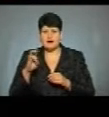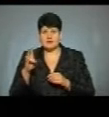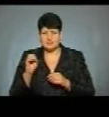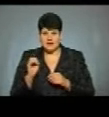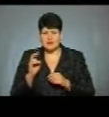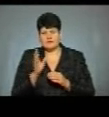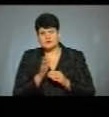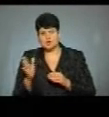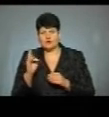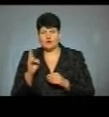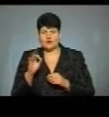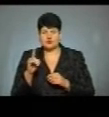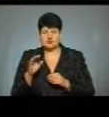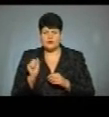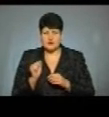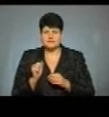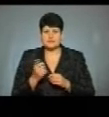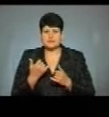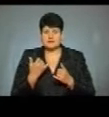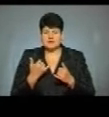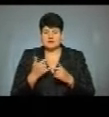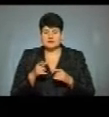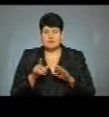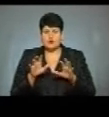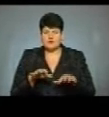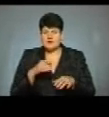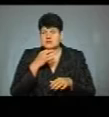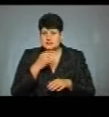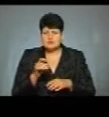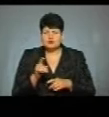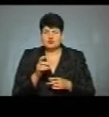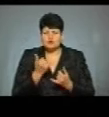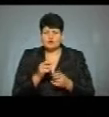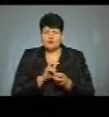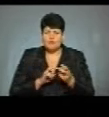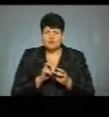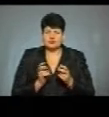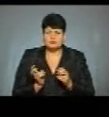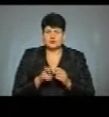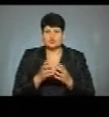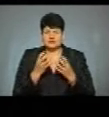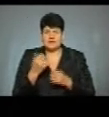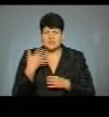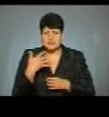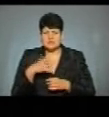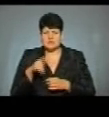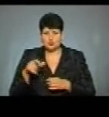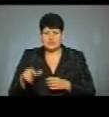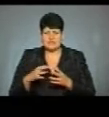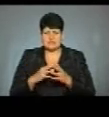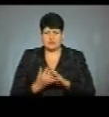сторону Козови. Голова Золотослобідської сільради Ігор Мидло розповів, сьогодні до пошуку долучилися ще 50 жителів села Золота